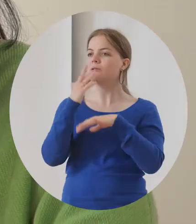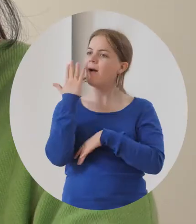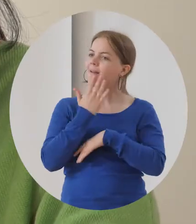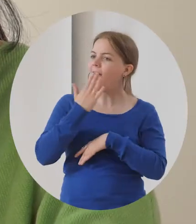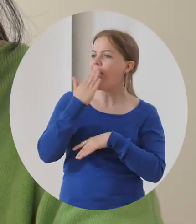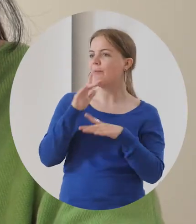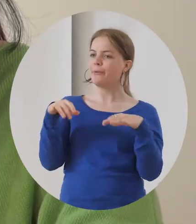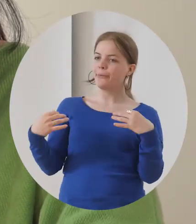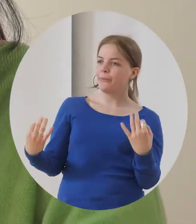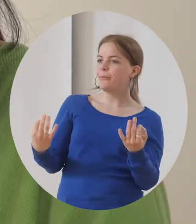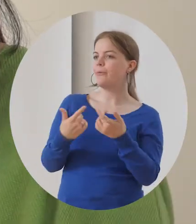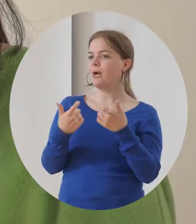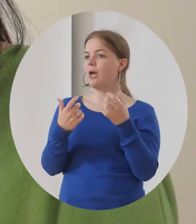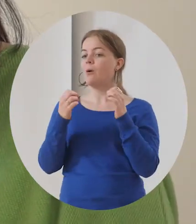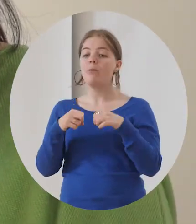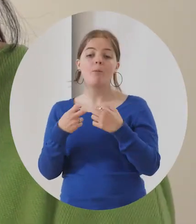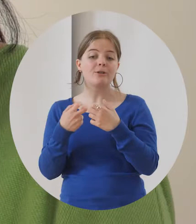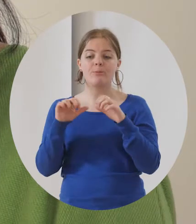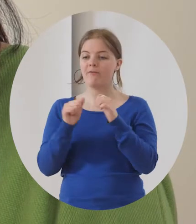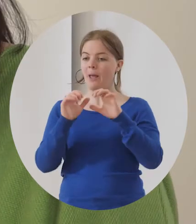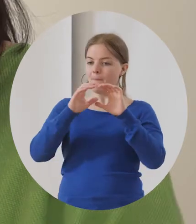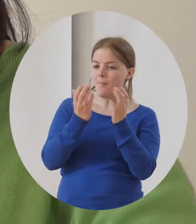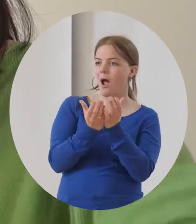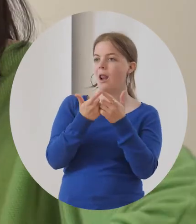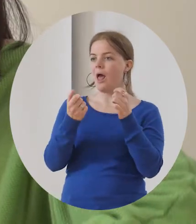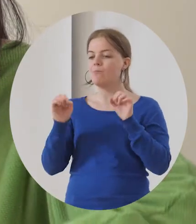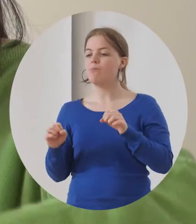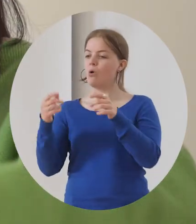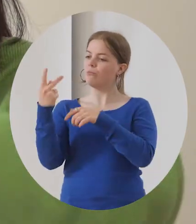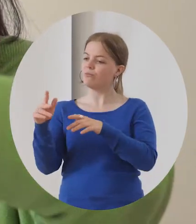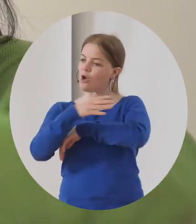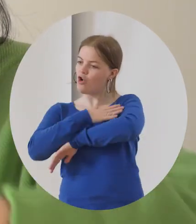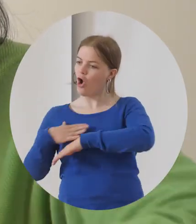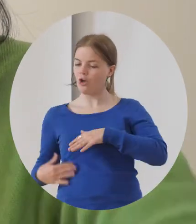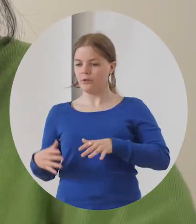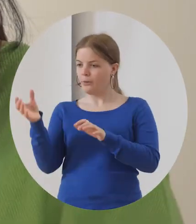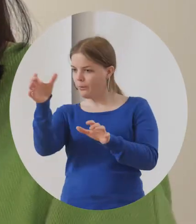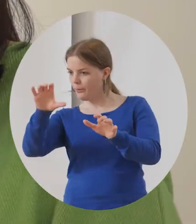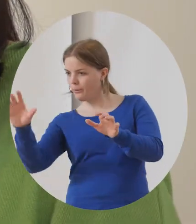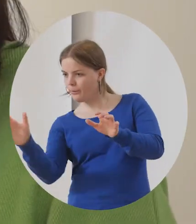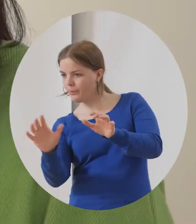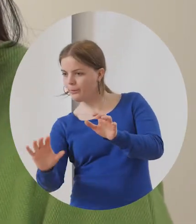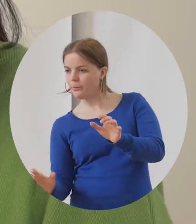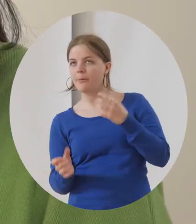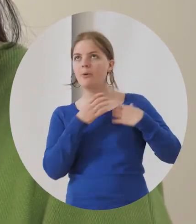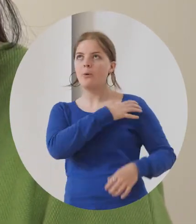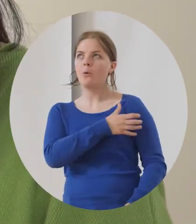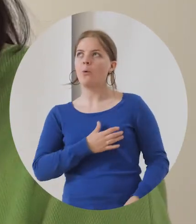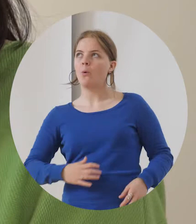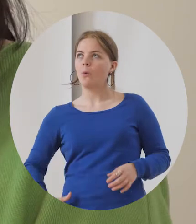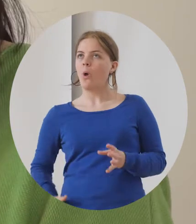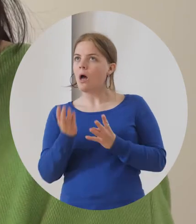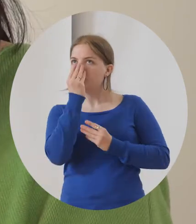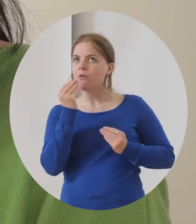à une ambiance agréable, pouvoir avec une balle pouvoir passer sur le corps et ça leur donne des